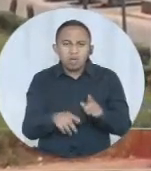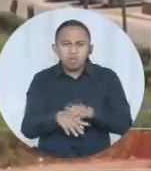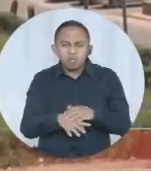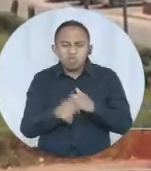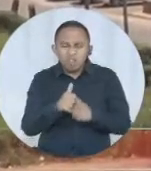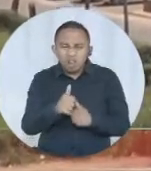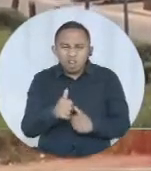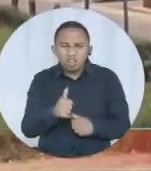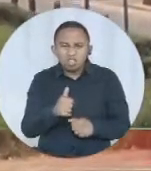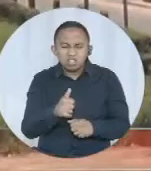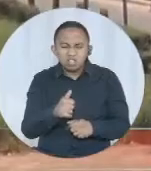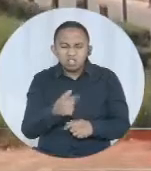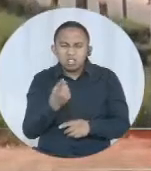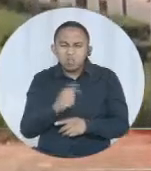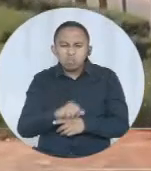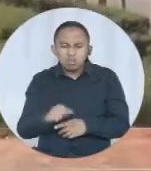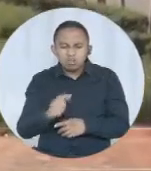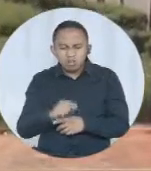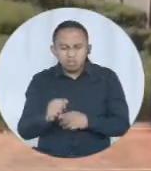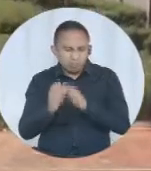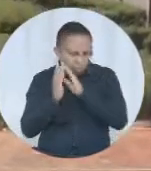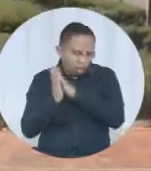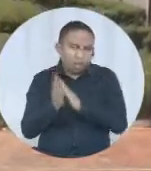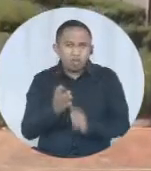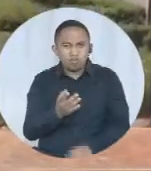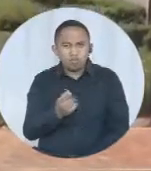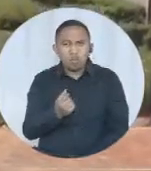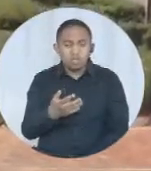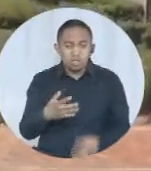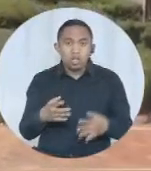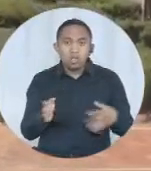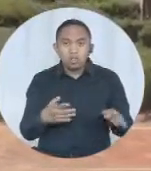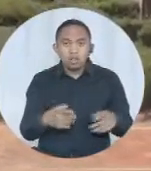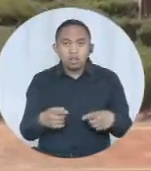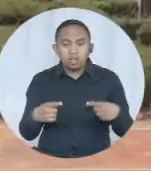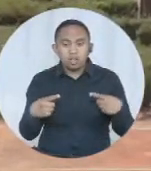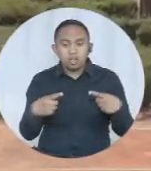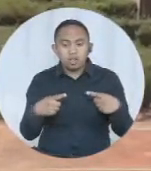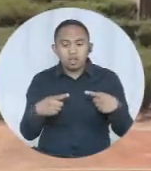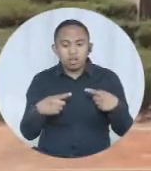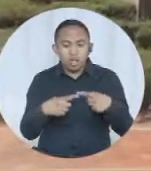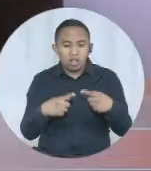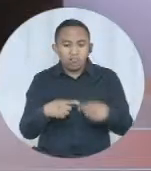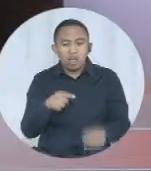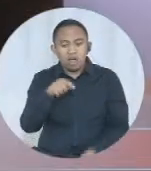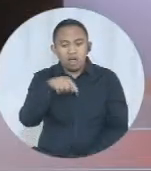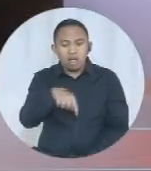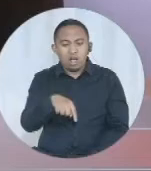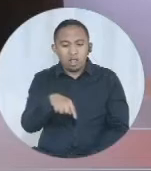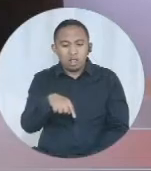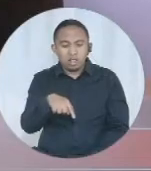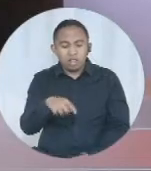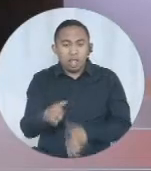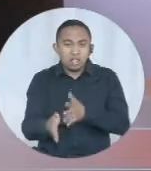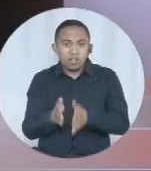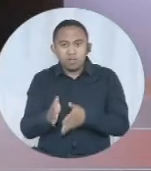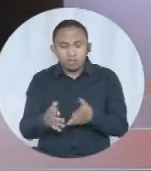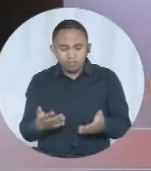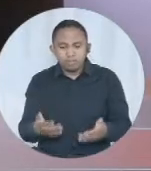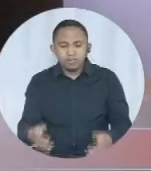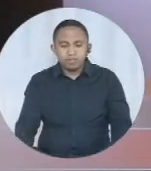ny fandehany ny volana. Kanefa kosa fanohony Antananarivo tsy